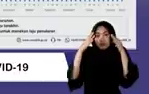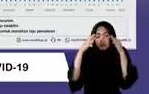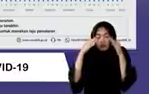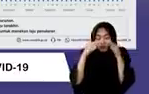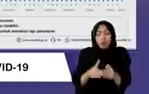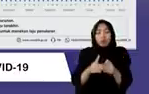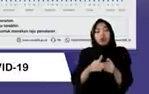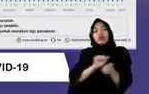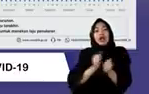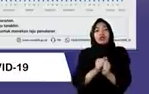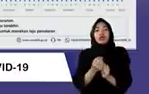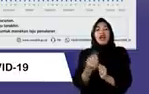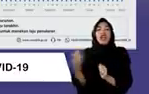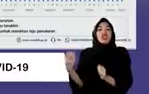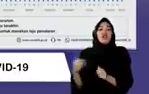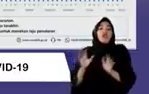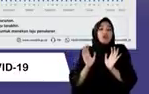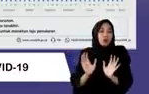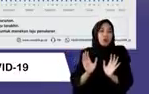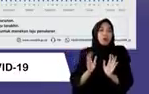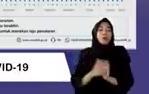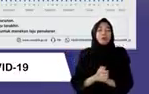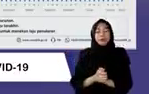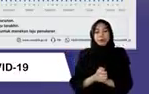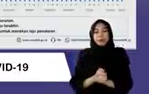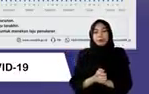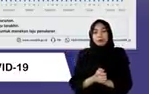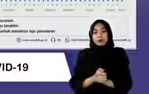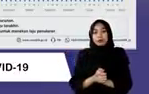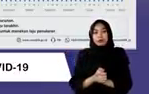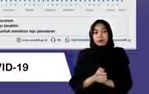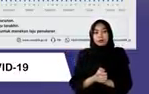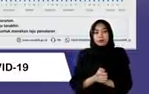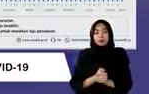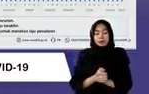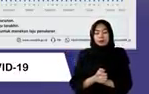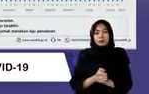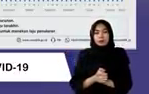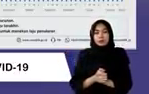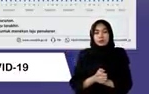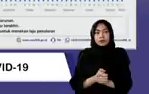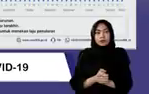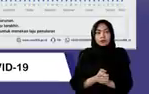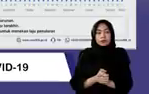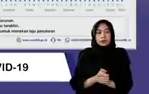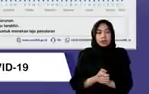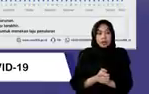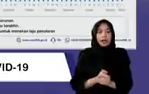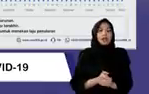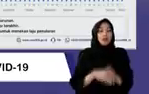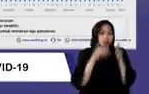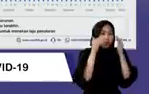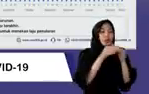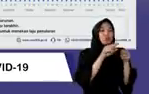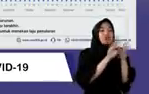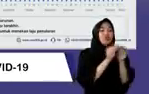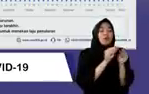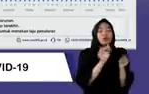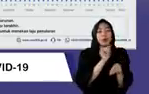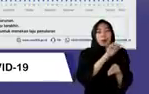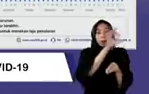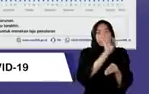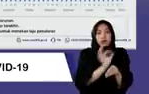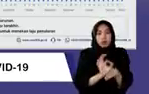kasus aktif di Indonesia. Dengan berfokus pada jumlah dan bukan persentasenya, kita